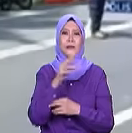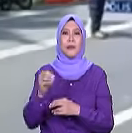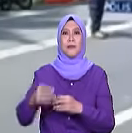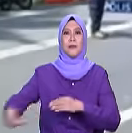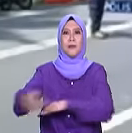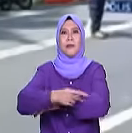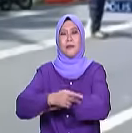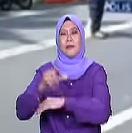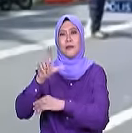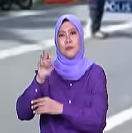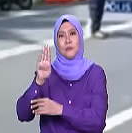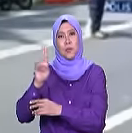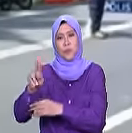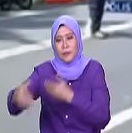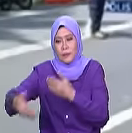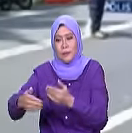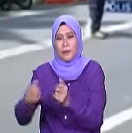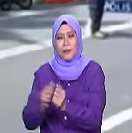Lembu berhadapan solar.